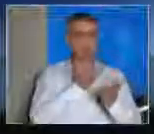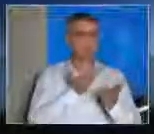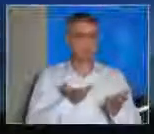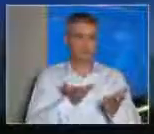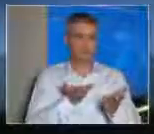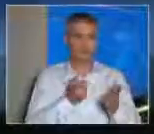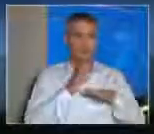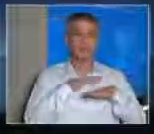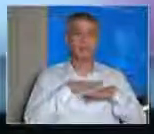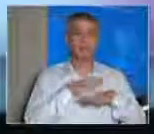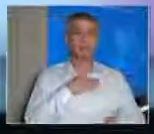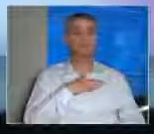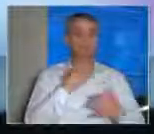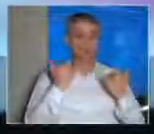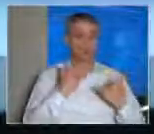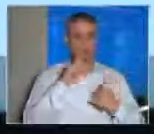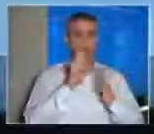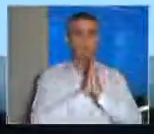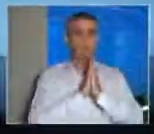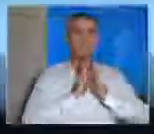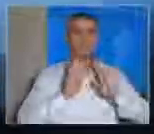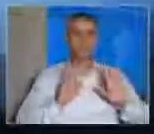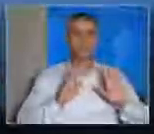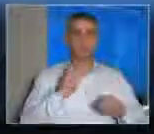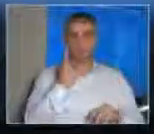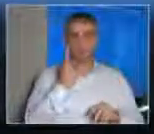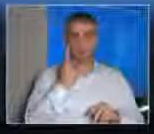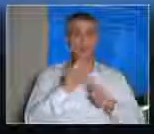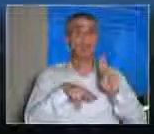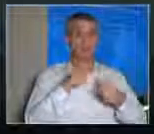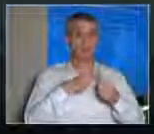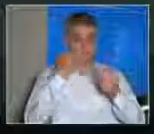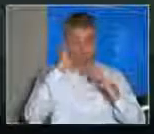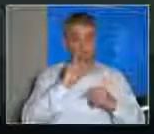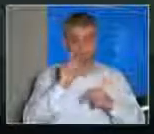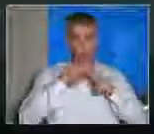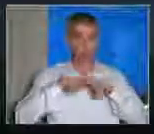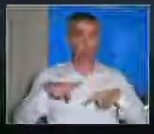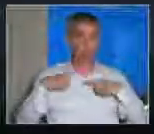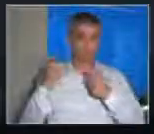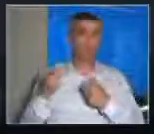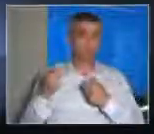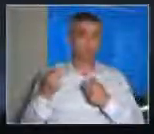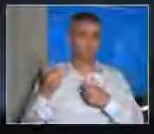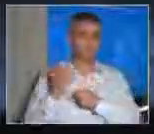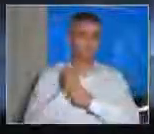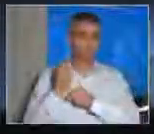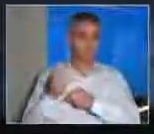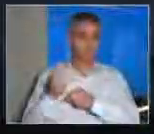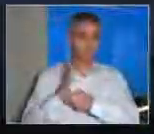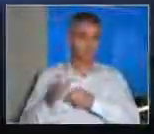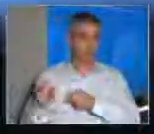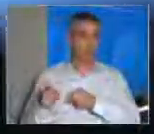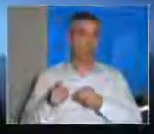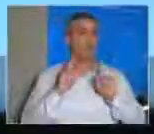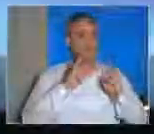המסר. התפקיד שלנו היום ב-2019, אחד זה לטפל ולדאוג למי שעוד נשאר ושרד מהשואה, ושתיים